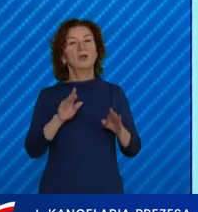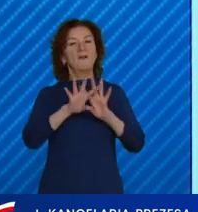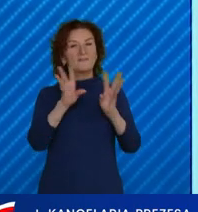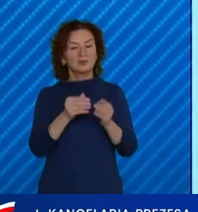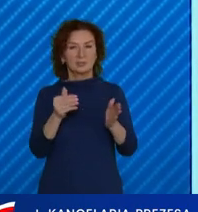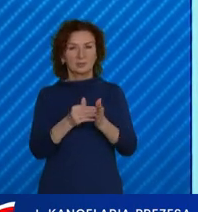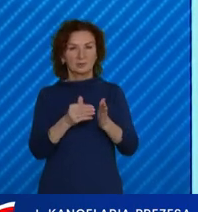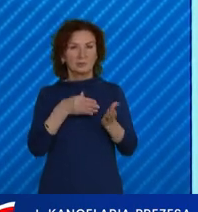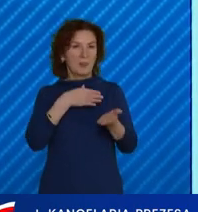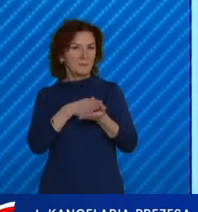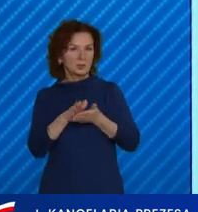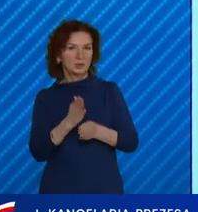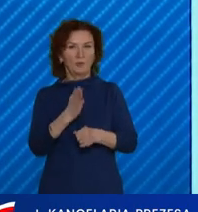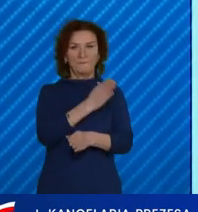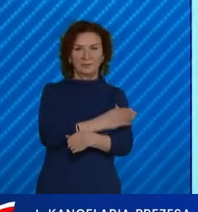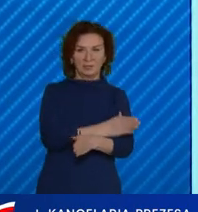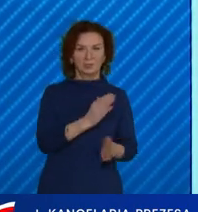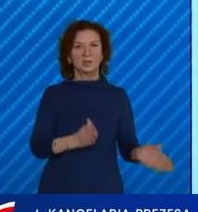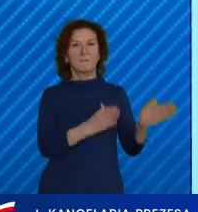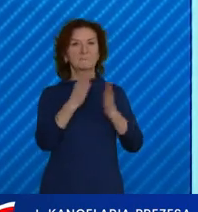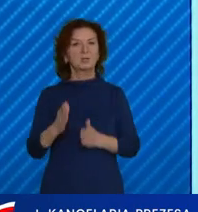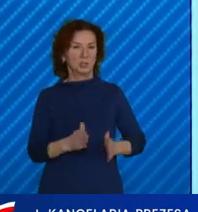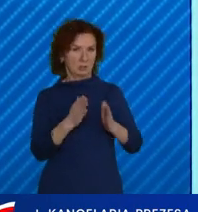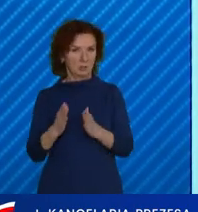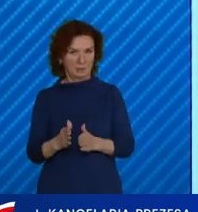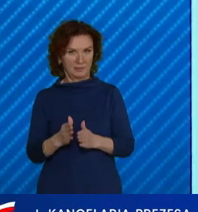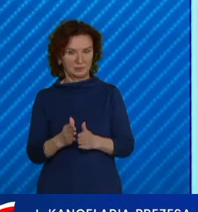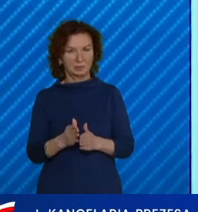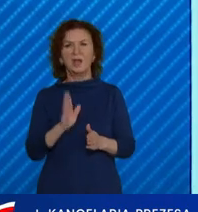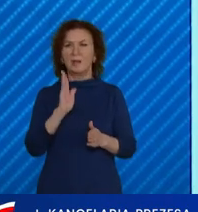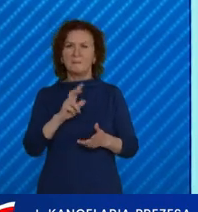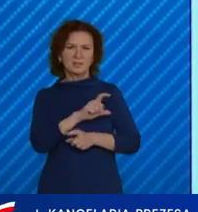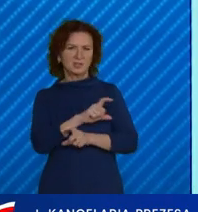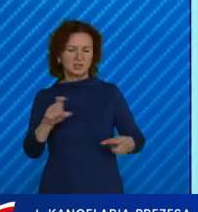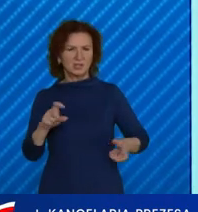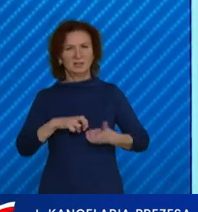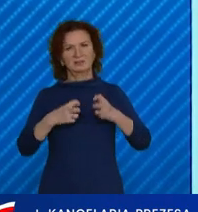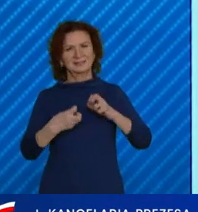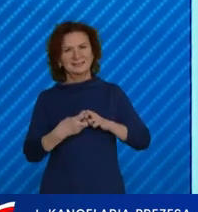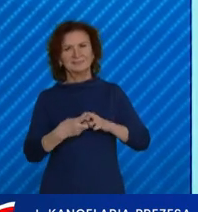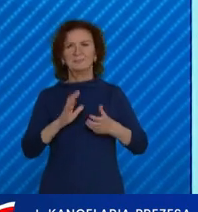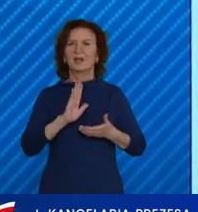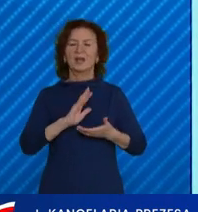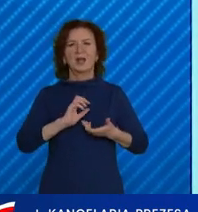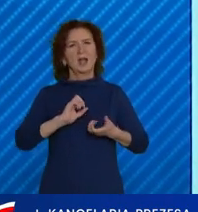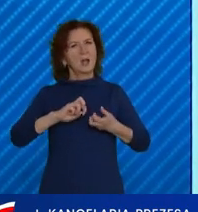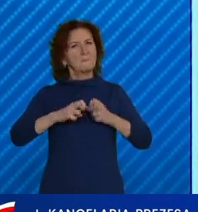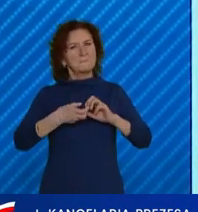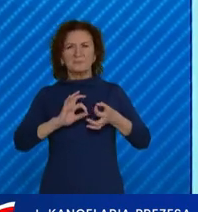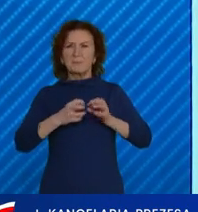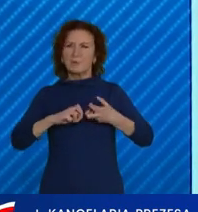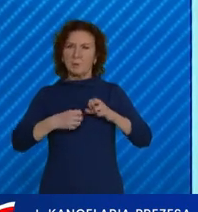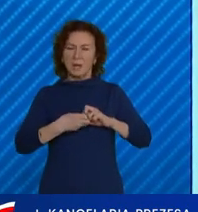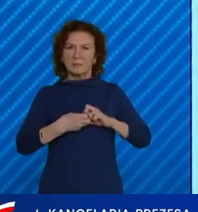na początku. I będzie pewien okres, z którym borykają się te 6,5 tysiąca punktów, które już w tej chwili